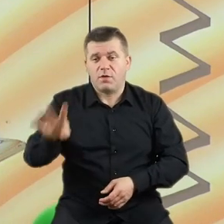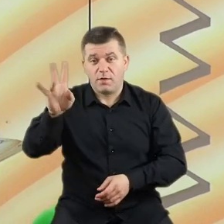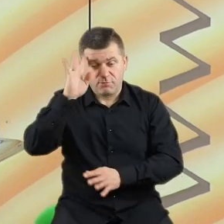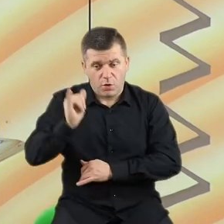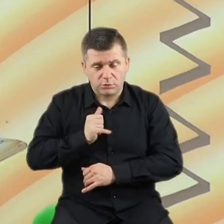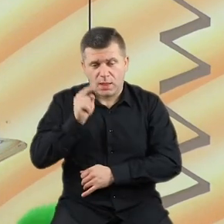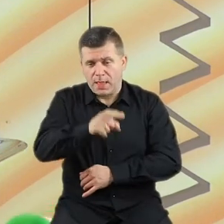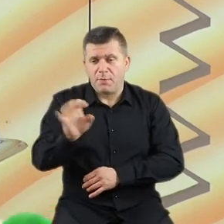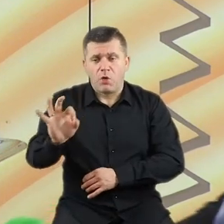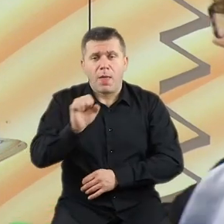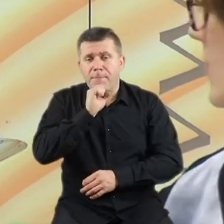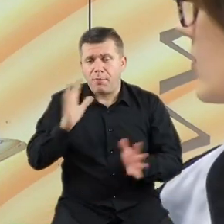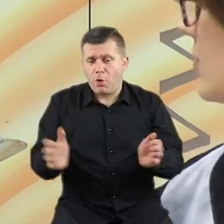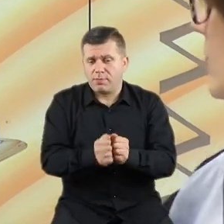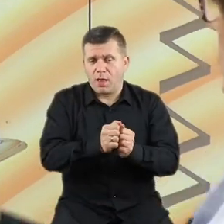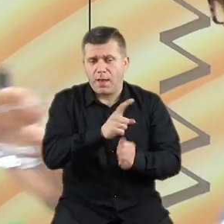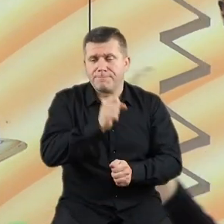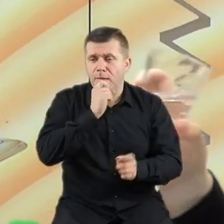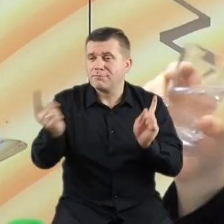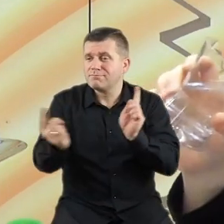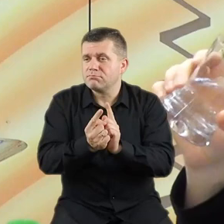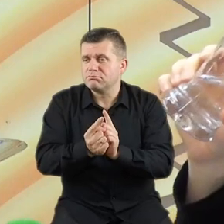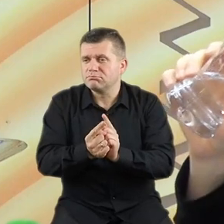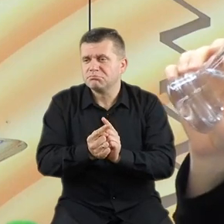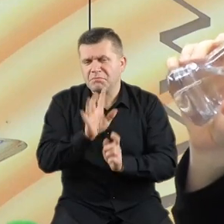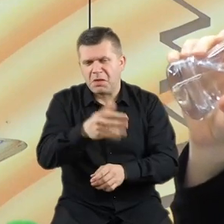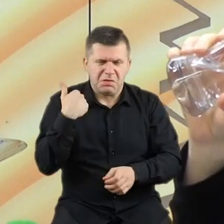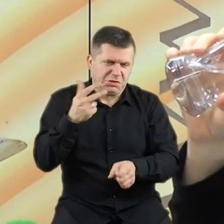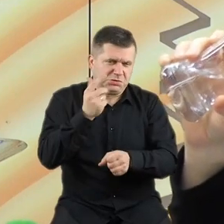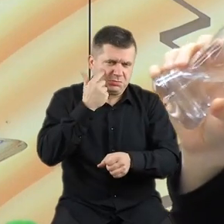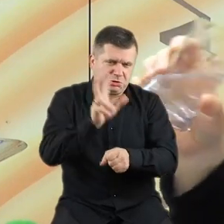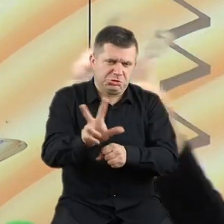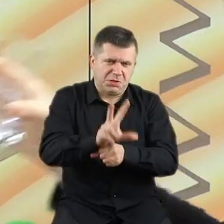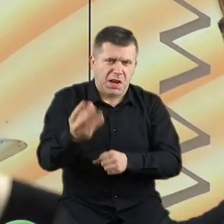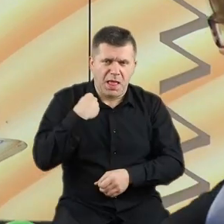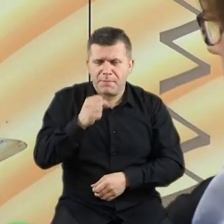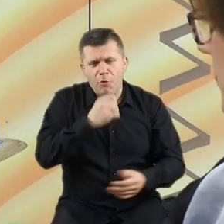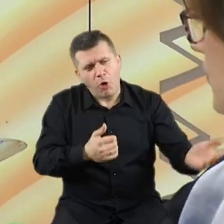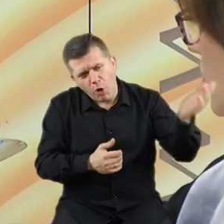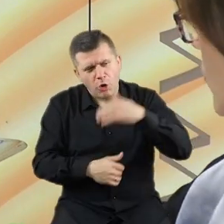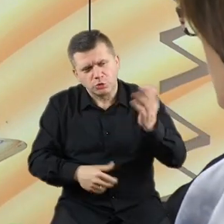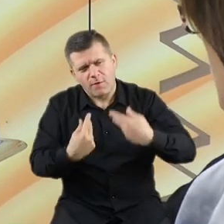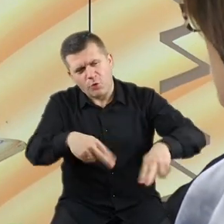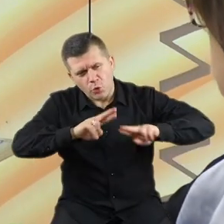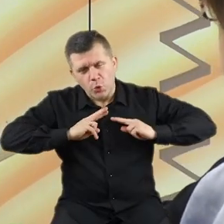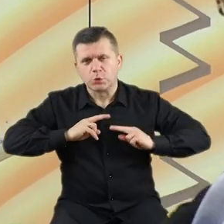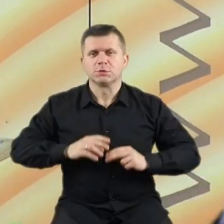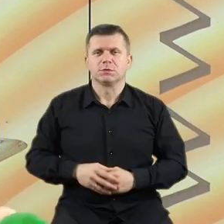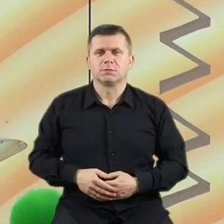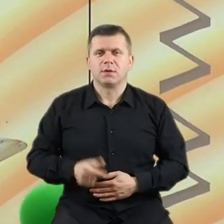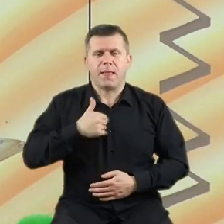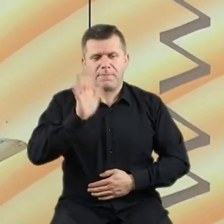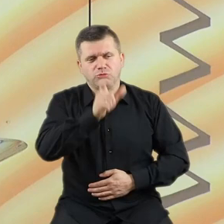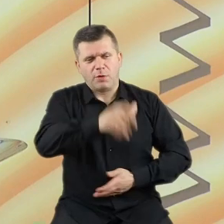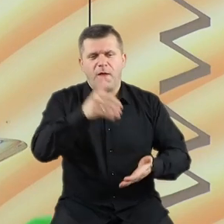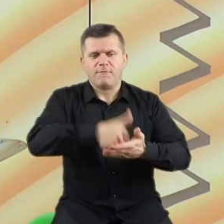go odnalazła babcia, ale on nie wyszedł do babci. On miał wtedy tam, nie wiem, 13 lat. Babcia mówi, chodź, Hieronim, wróć. Ja cię